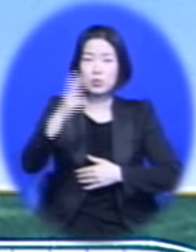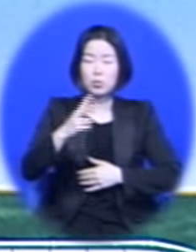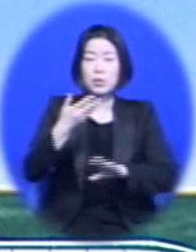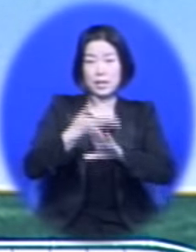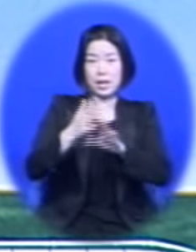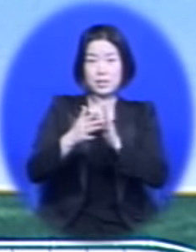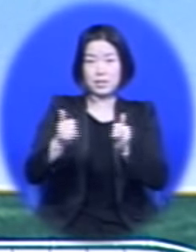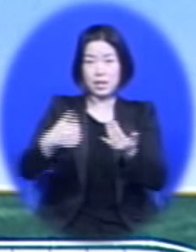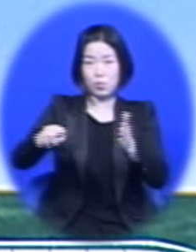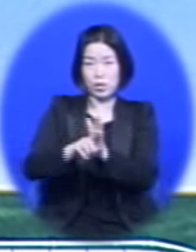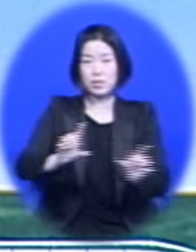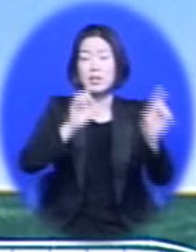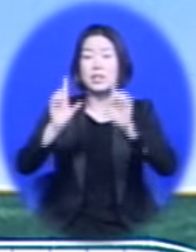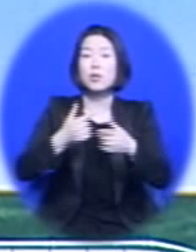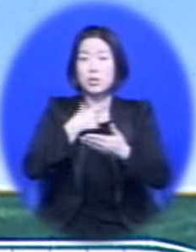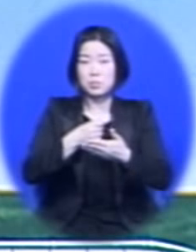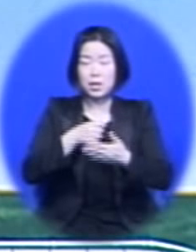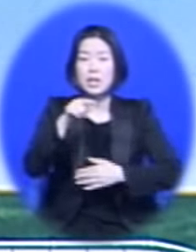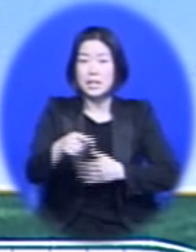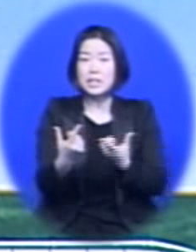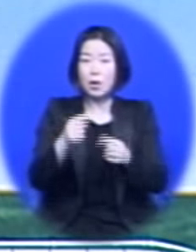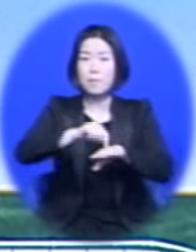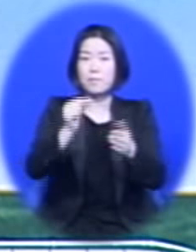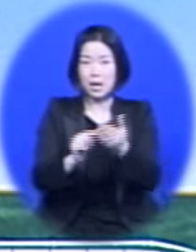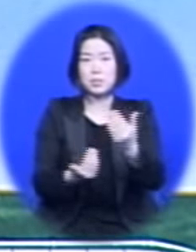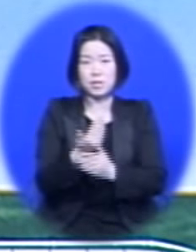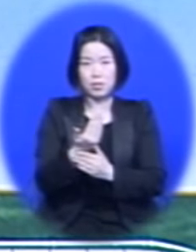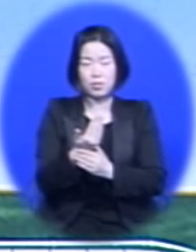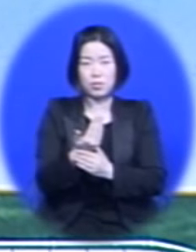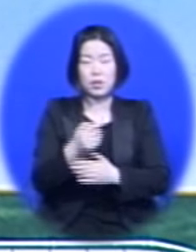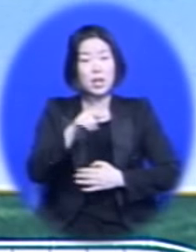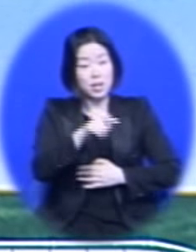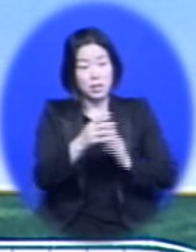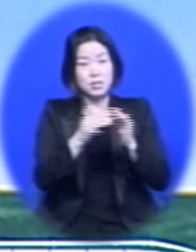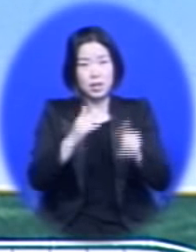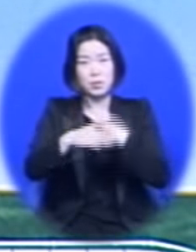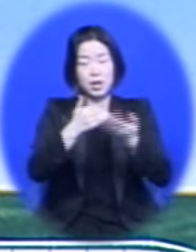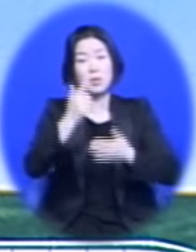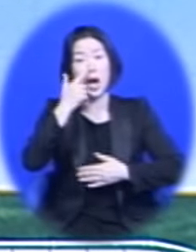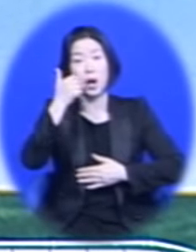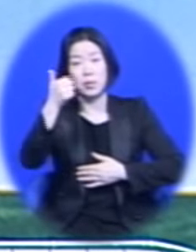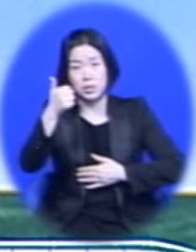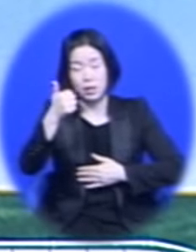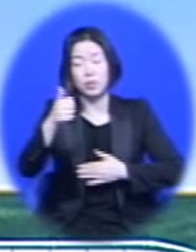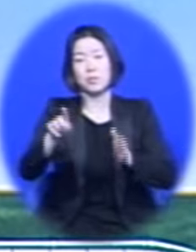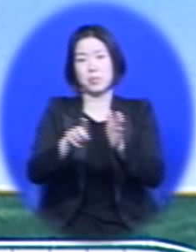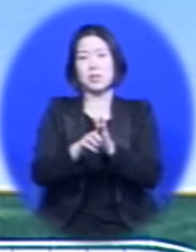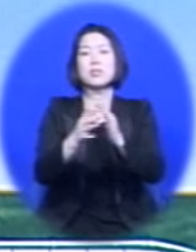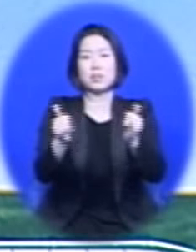다른 사람을 위해서 살아야 되겠다, 그런 마음이 생기는 겁니다. 이 사람이 하나님이 아버지라는 것을 믿는